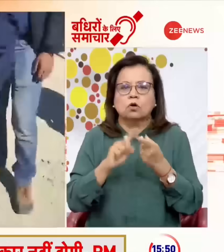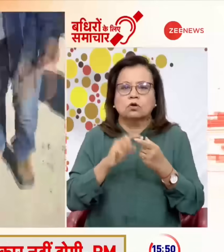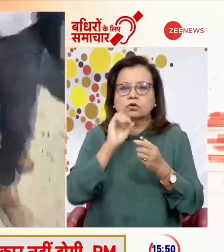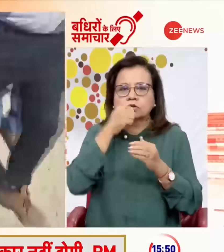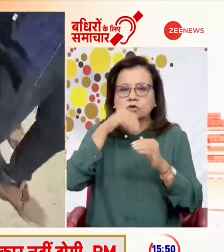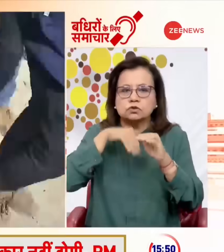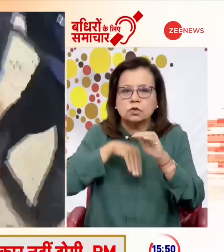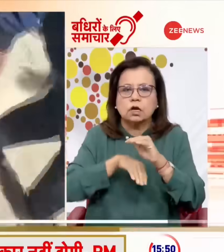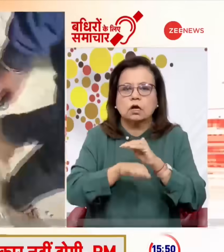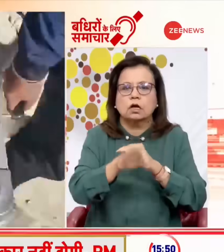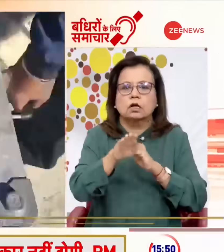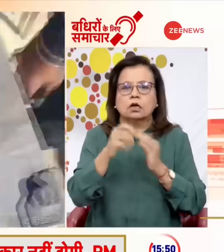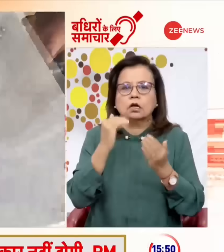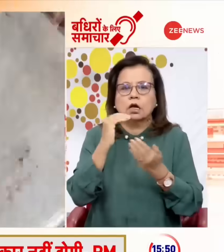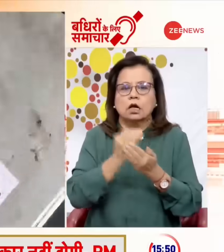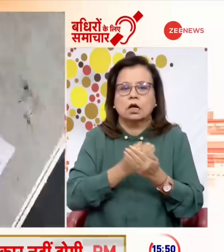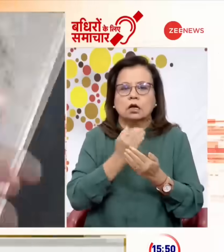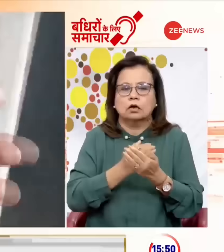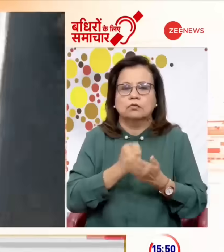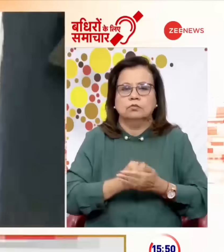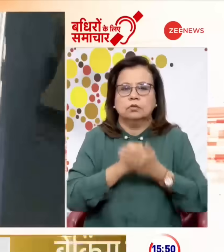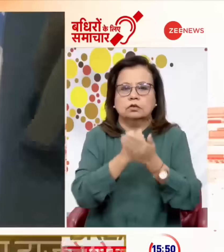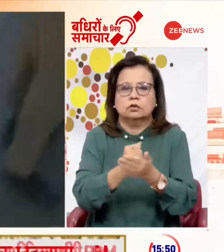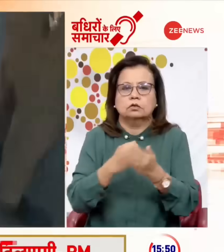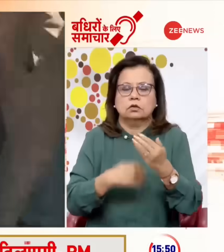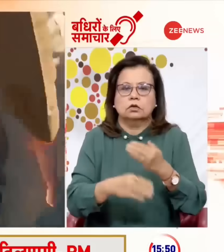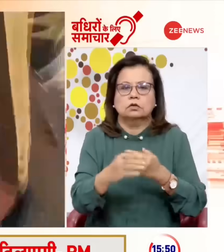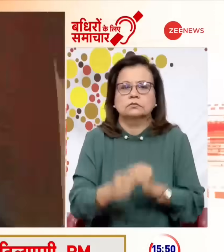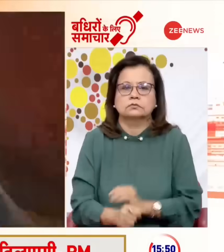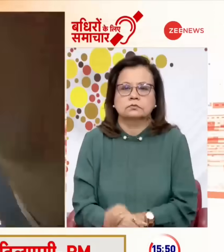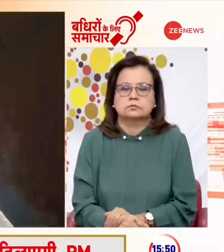रोबोट सुरंग के अंदर जाकर रेस्क्यू में मदद करेगा।